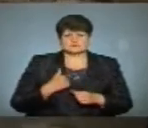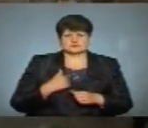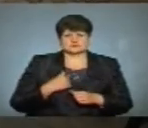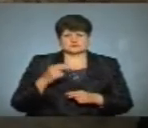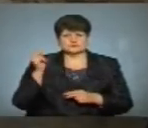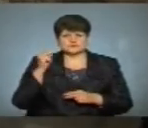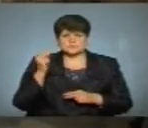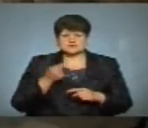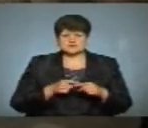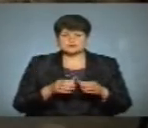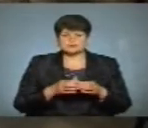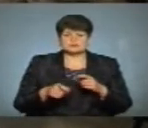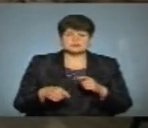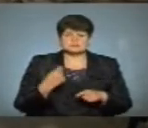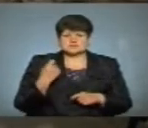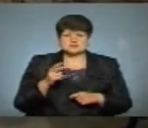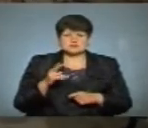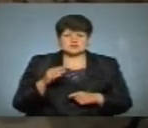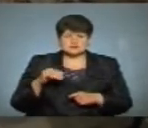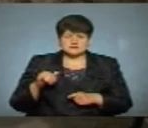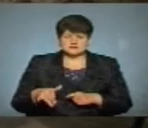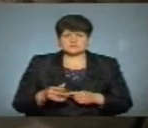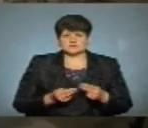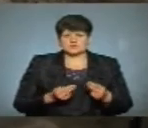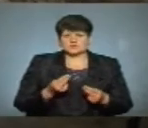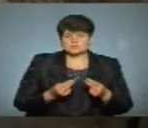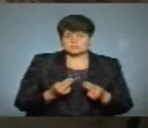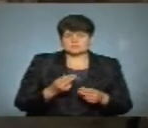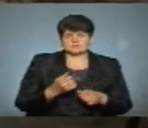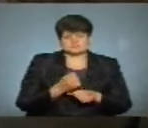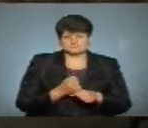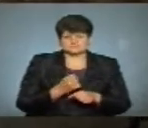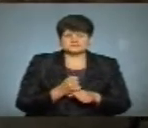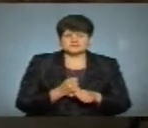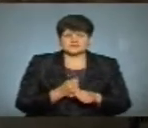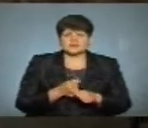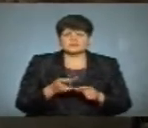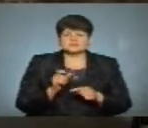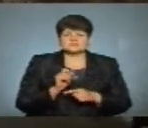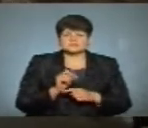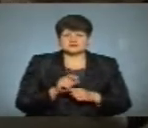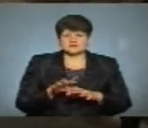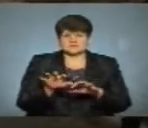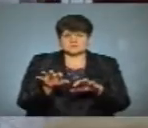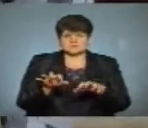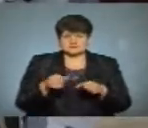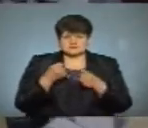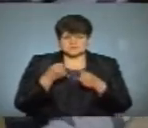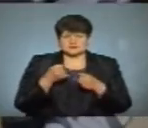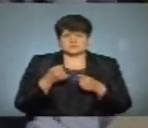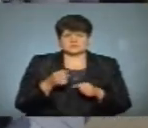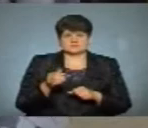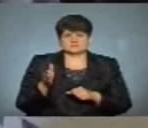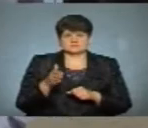команда диверсантів. Вони розробляють стратегію гри. Їх завдання – не дати захопити стяг групам, які просуваються рейдом до